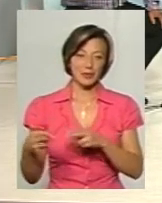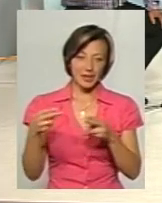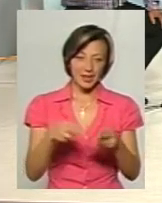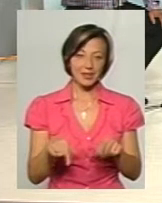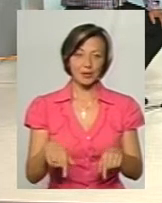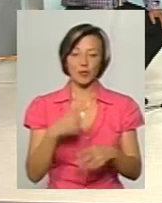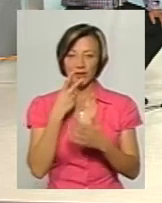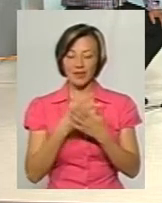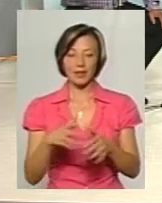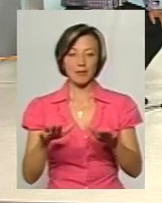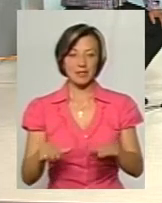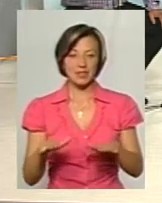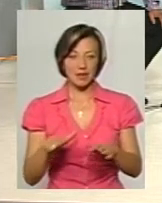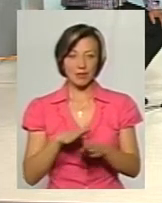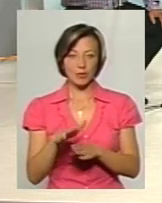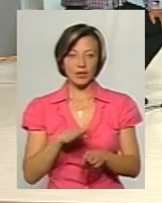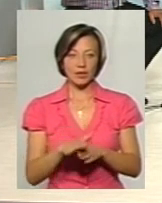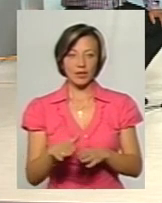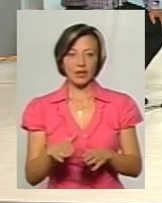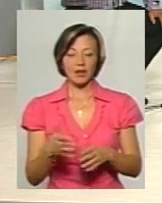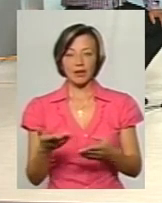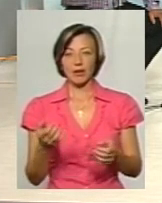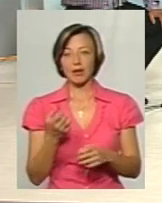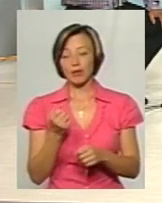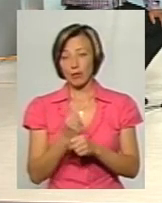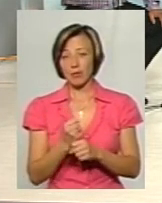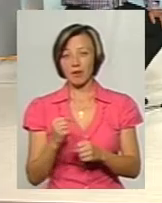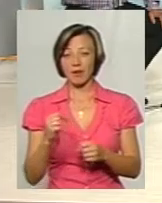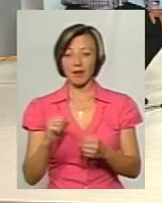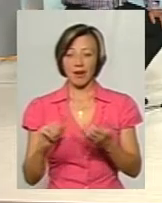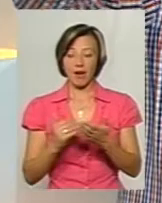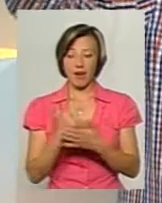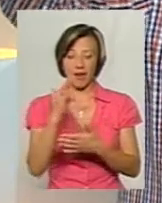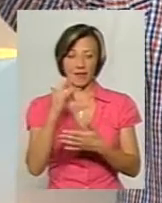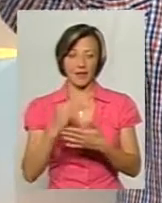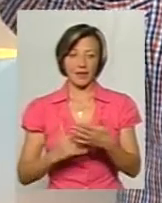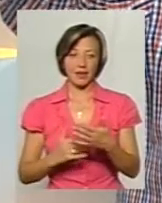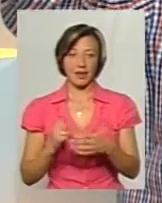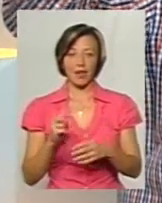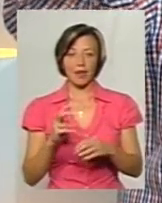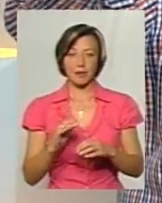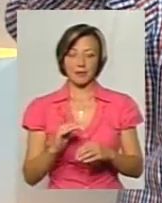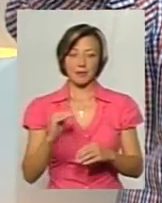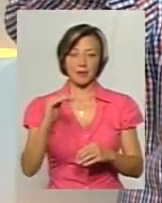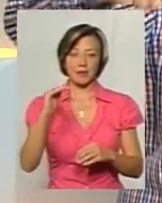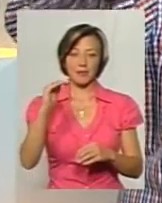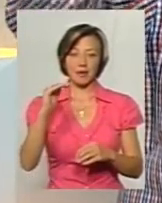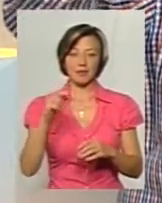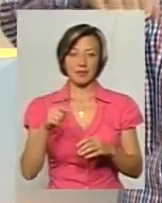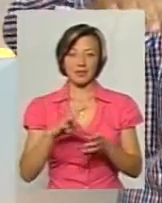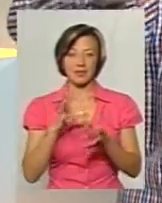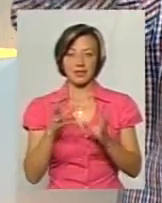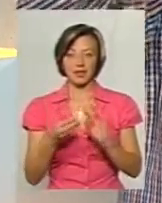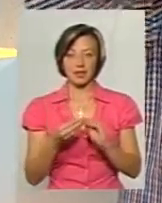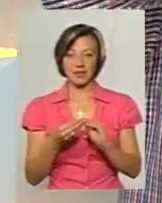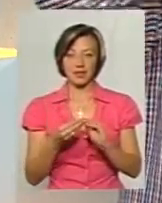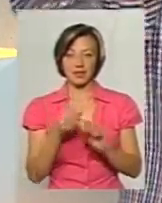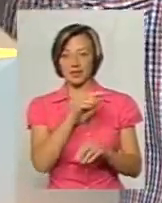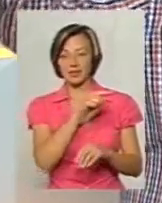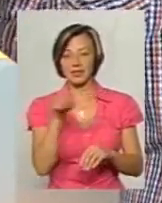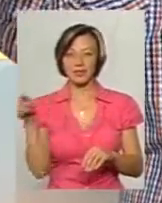тут відбувається на місцях. Тому він, звичайно, робить якісь графіки, але я думаю, що той графік, де він навіть піднімається, то він взагалі за рискою, де